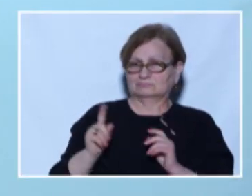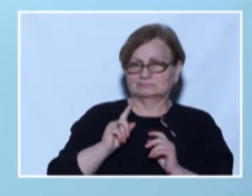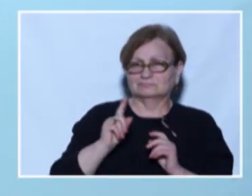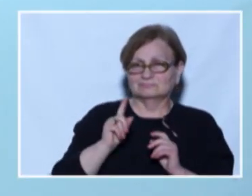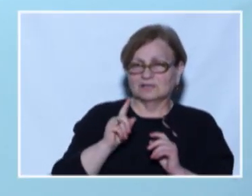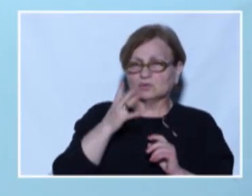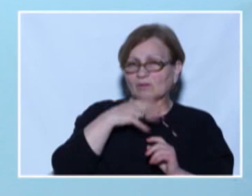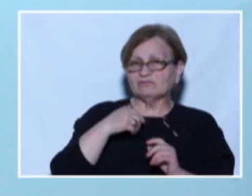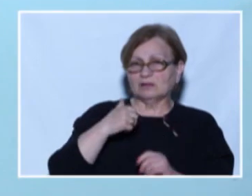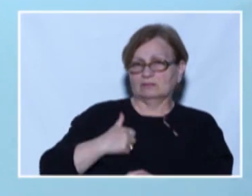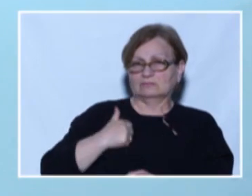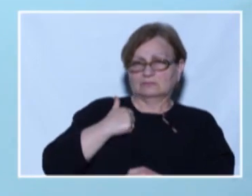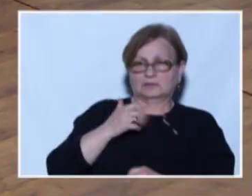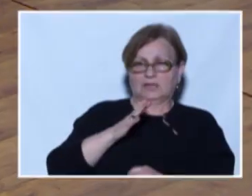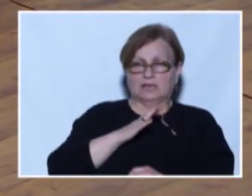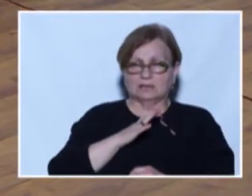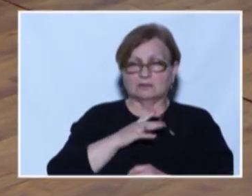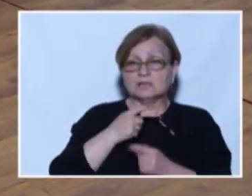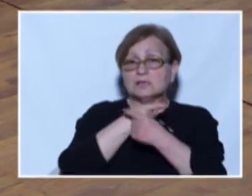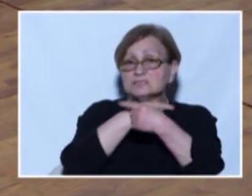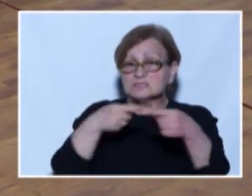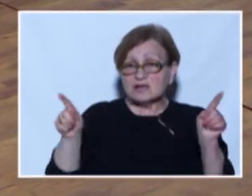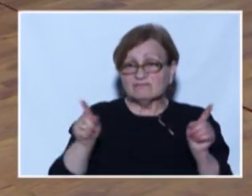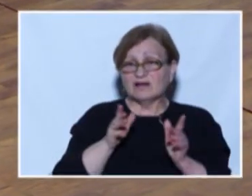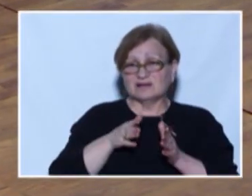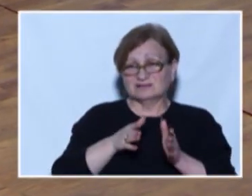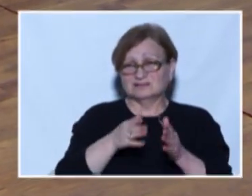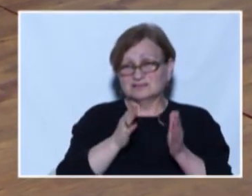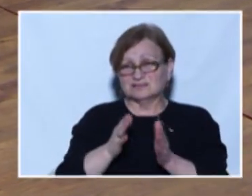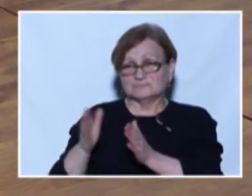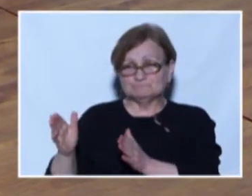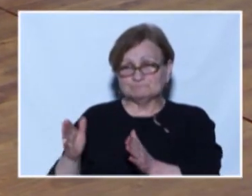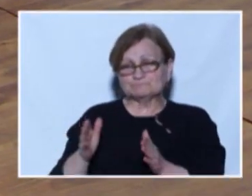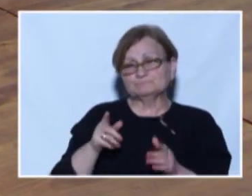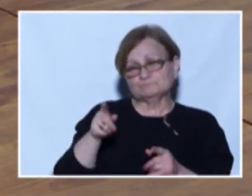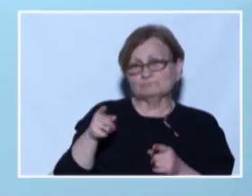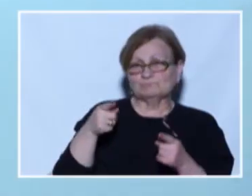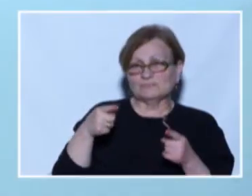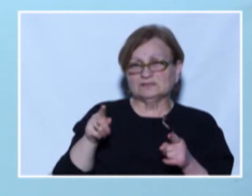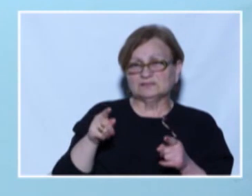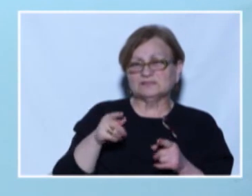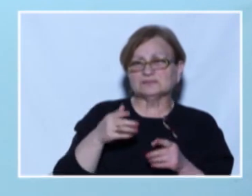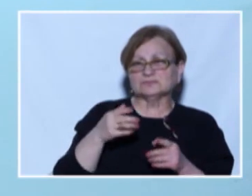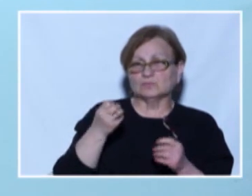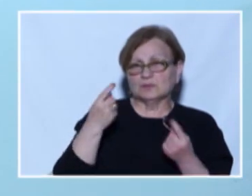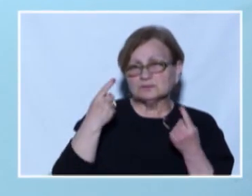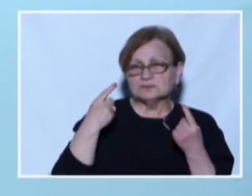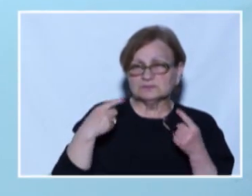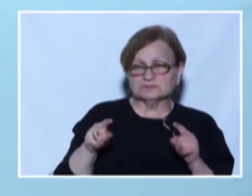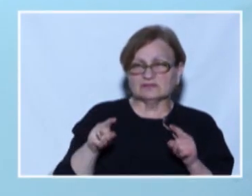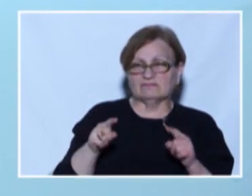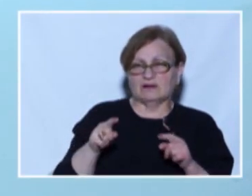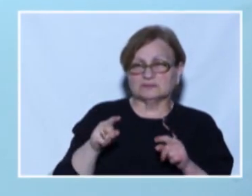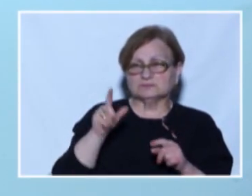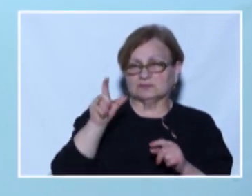დაკარგოს. დანარჩენი ნებისმიერი საქციელი სწდება ზნეობის საზღვრებს და ადამიანური